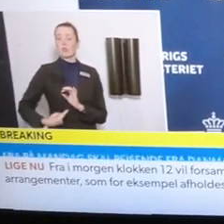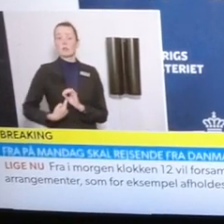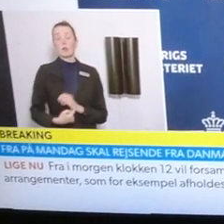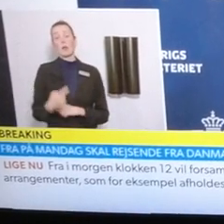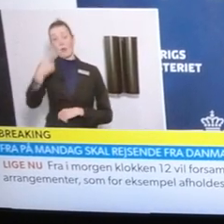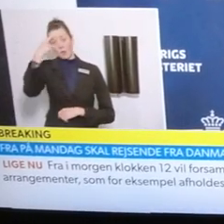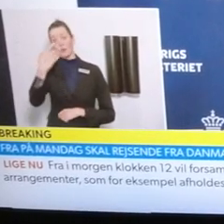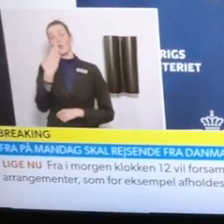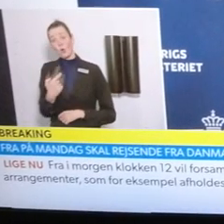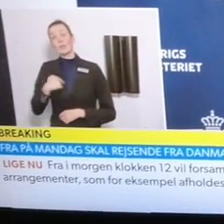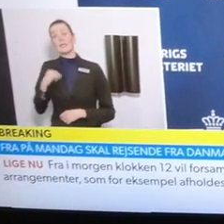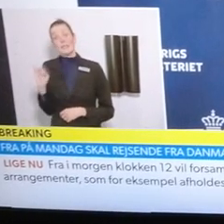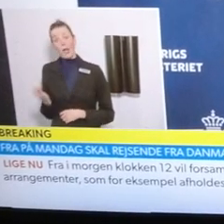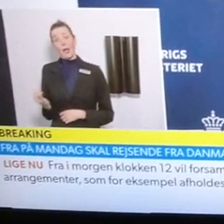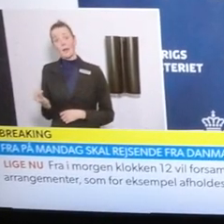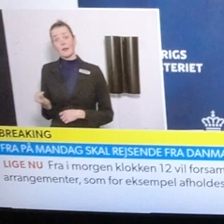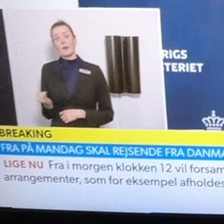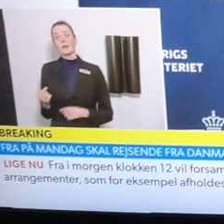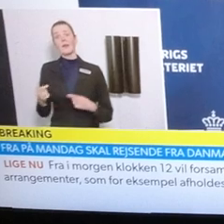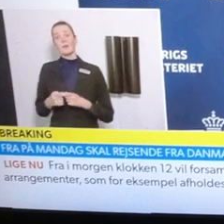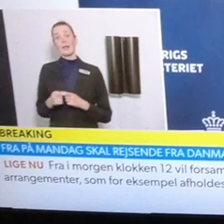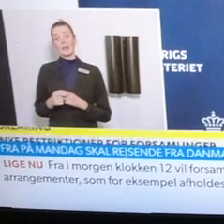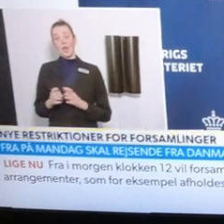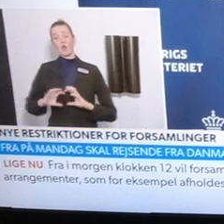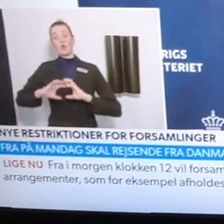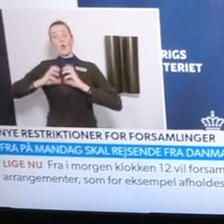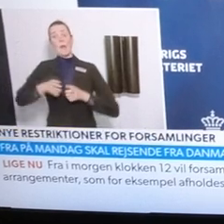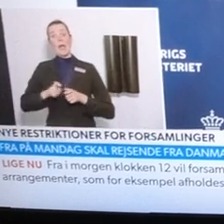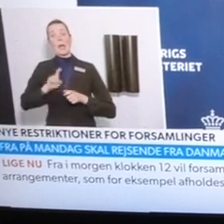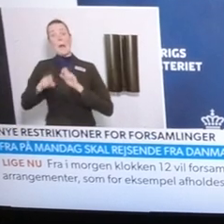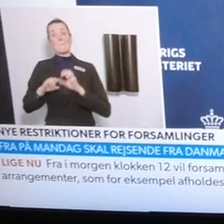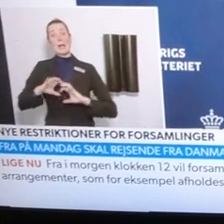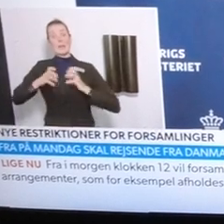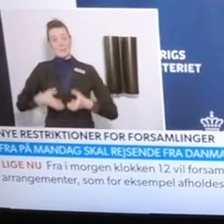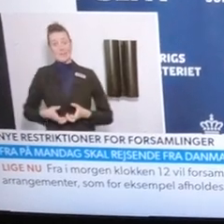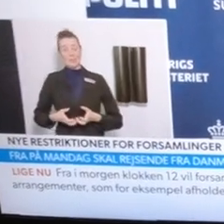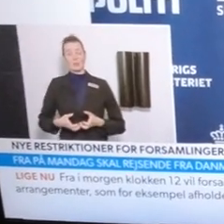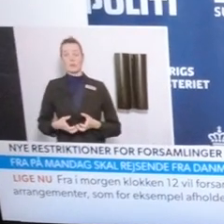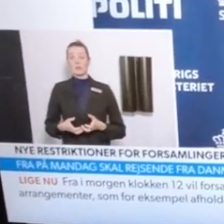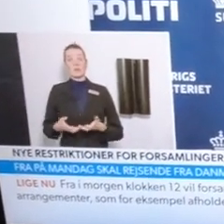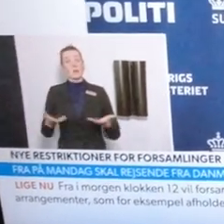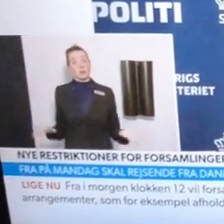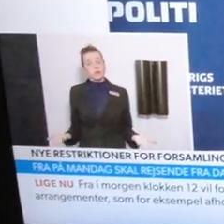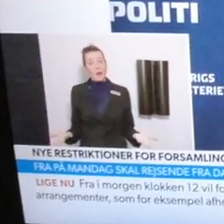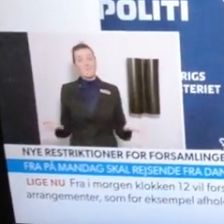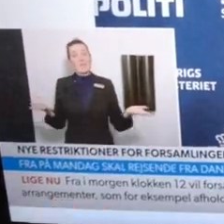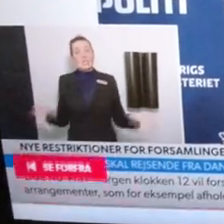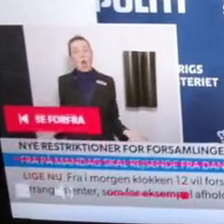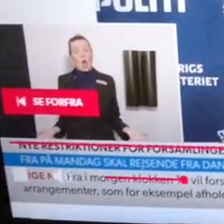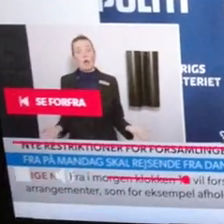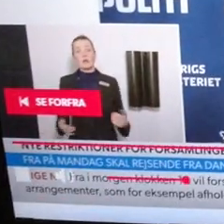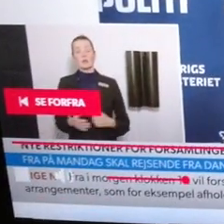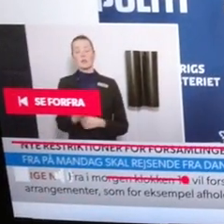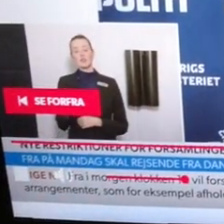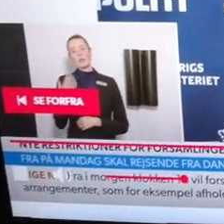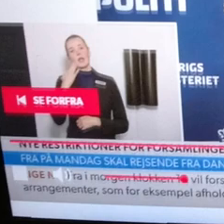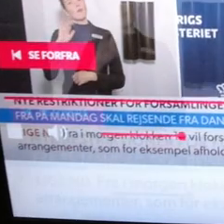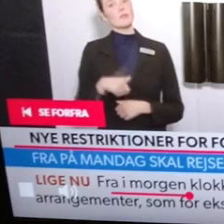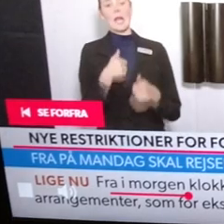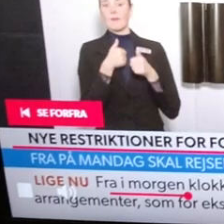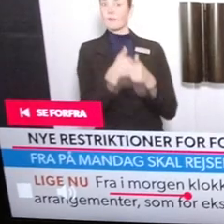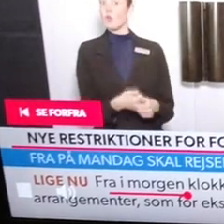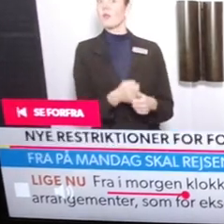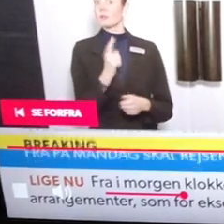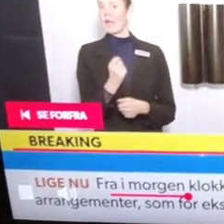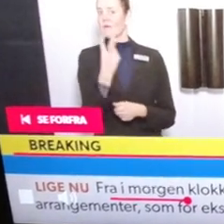pandemi. Det er ikke noget, heldigvis, vi har så tit i verden. Det har vi altså nu. Og derfor så skal vi indrette os efter den, så vi kan komme